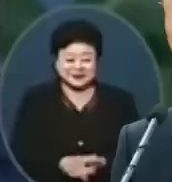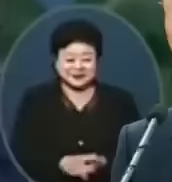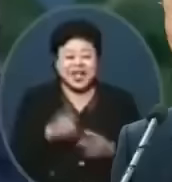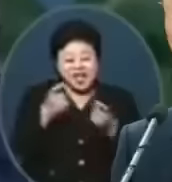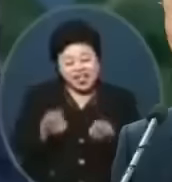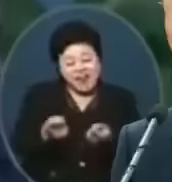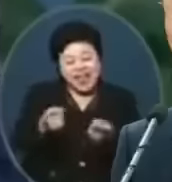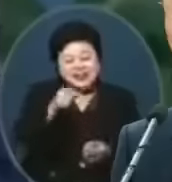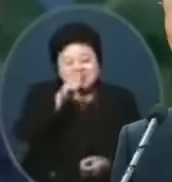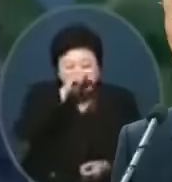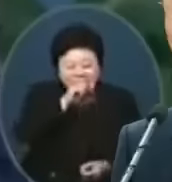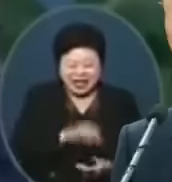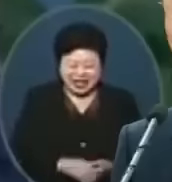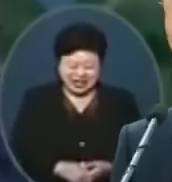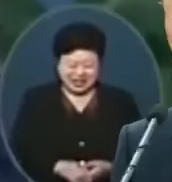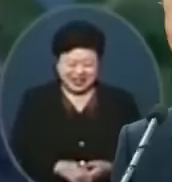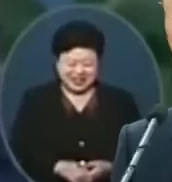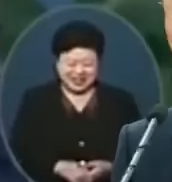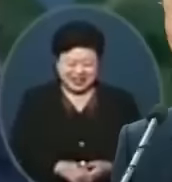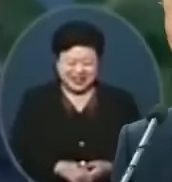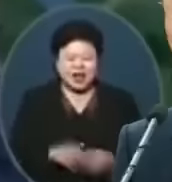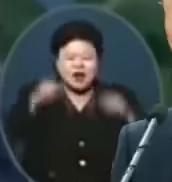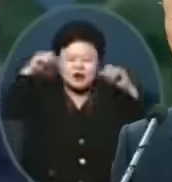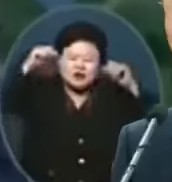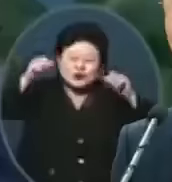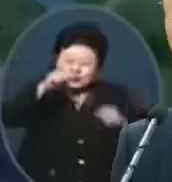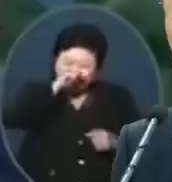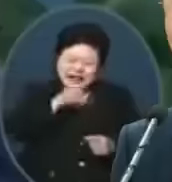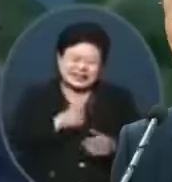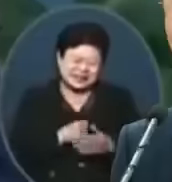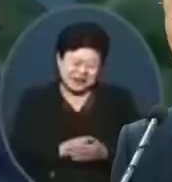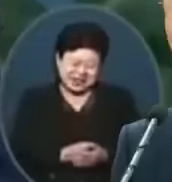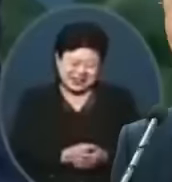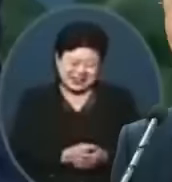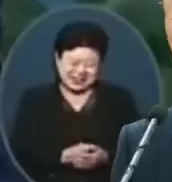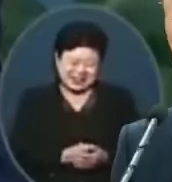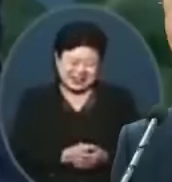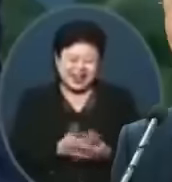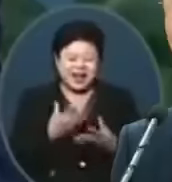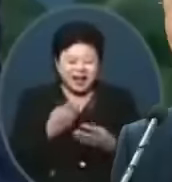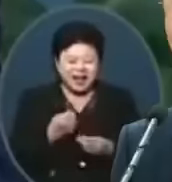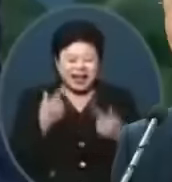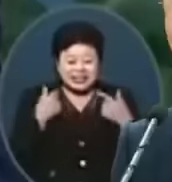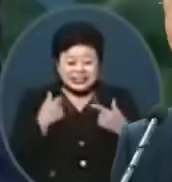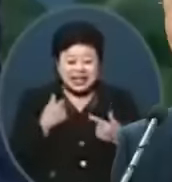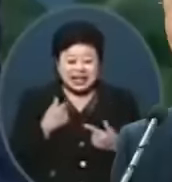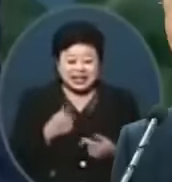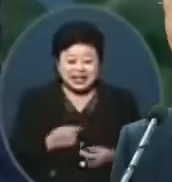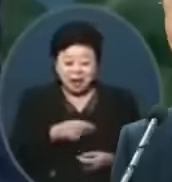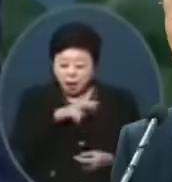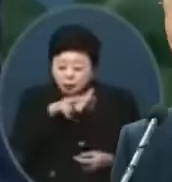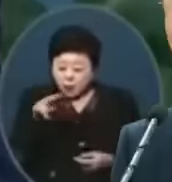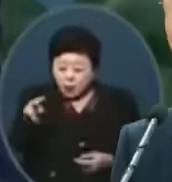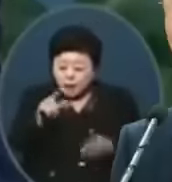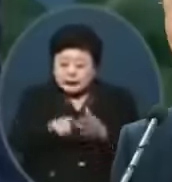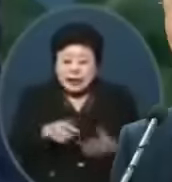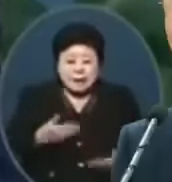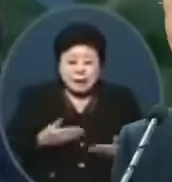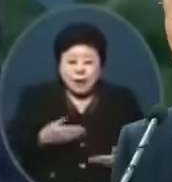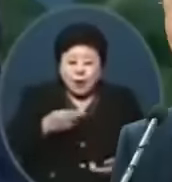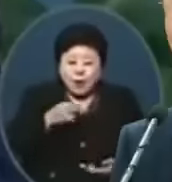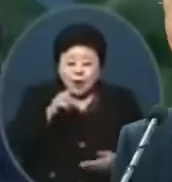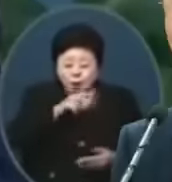여행을 좋아하고 관광을 좋아하고 운동을 좋아하기 때문에 언제나 그 쳐다볼 기회가, 시간이 없다고.